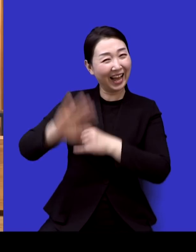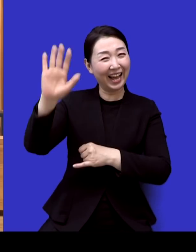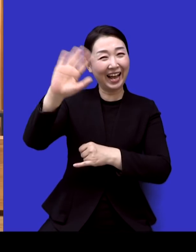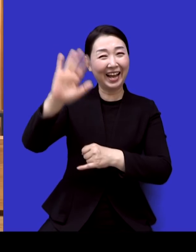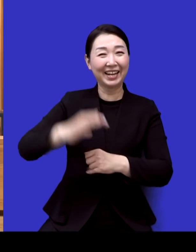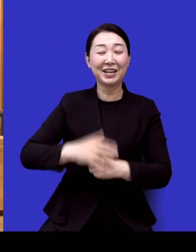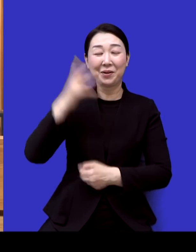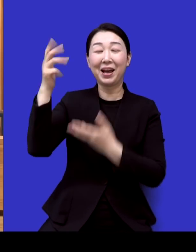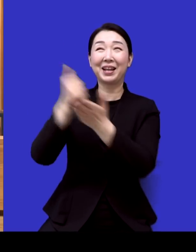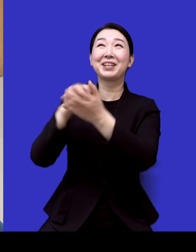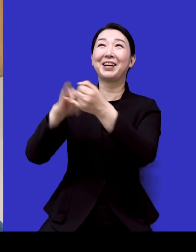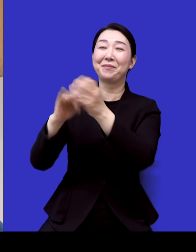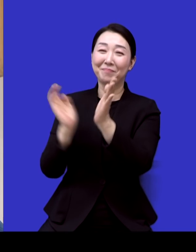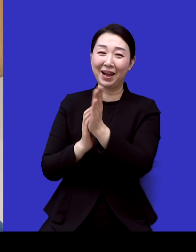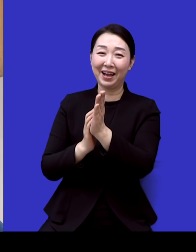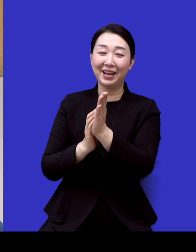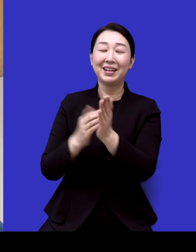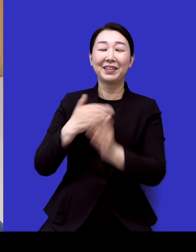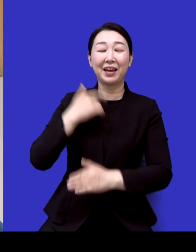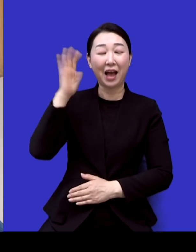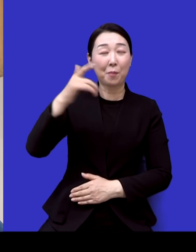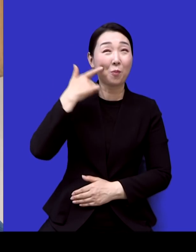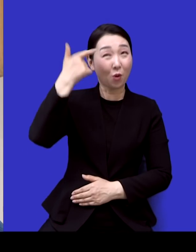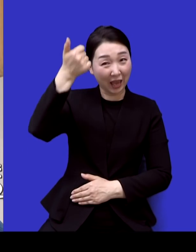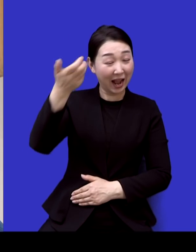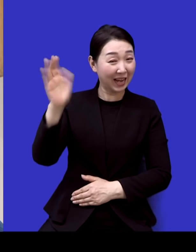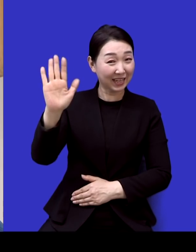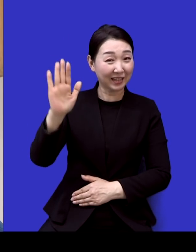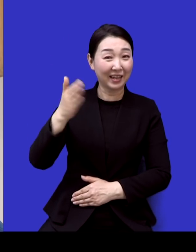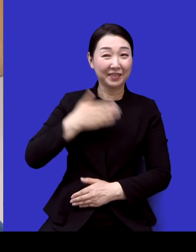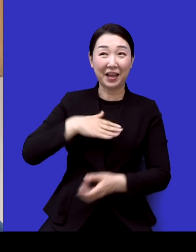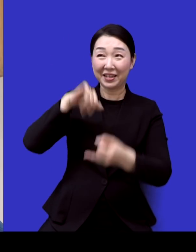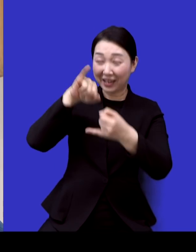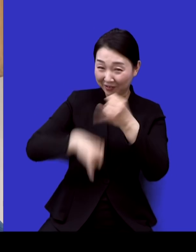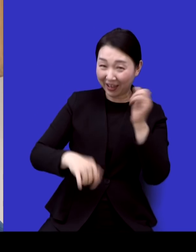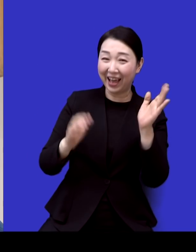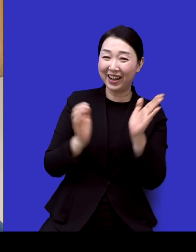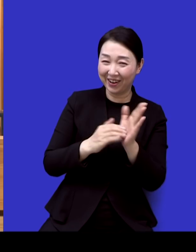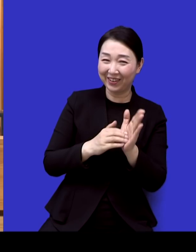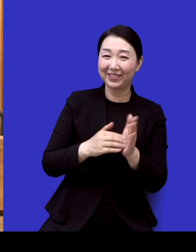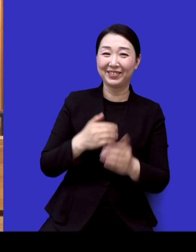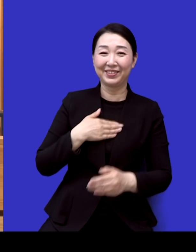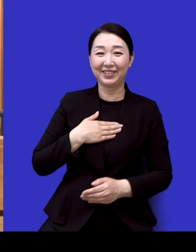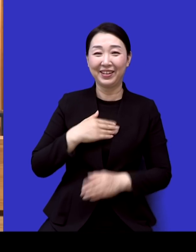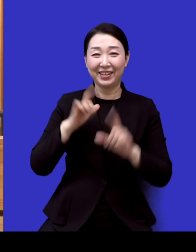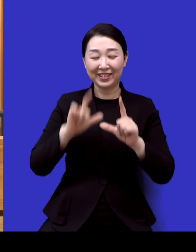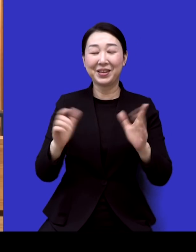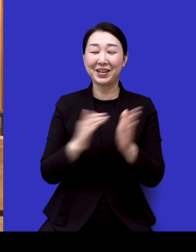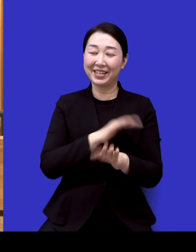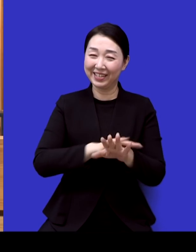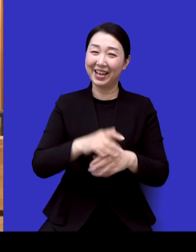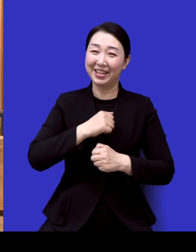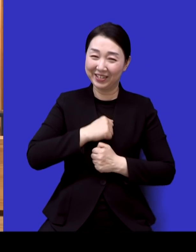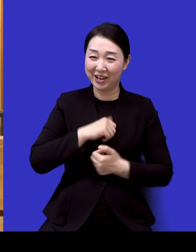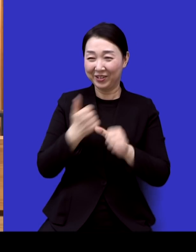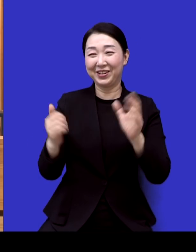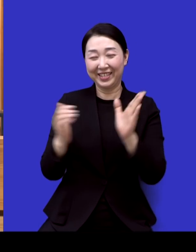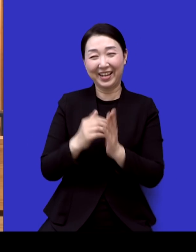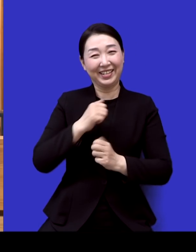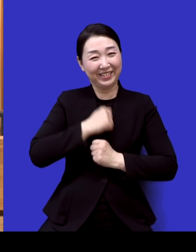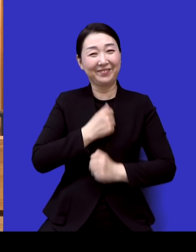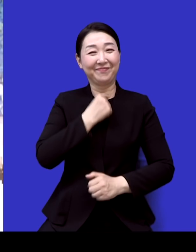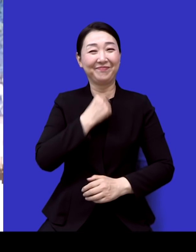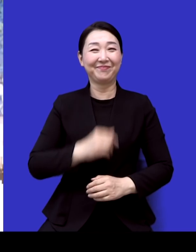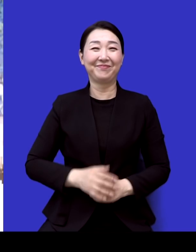예, 하나님과의 약속이에요. 저는 절대 목회일을 하지 않겠다라는 저는 약속을 깬 걸로. 예, 선포를 했기 때문에 아직까지 아주 굳건하게 죽을 때까지 지킬 겁니다.